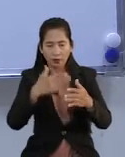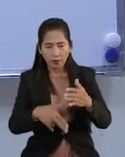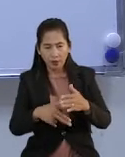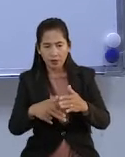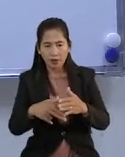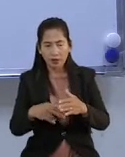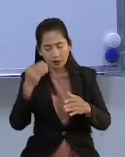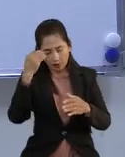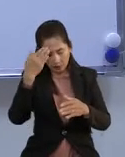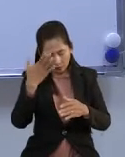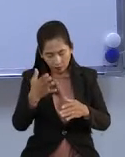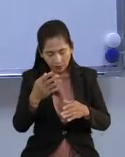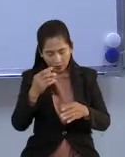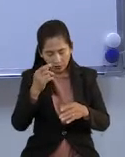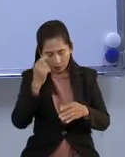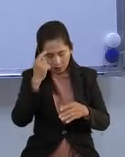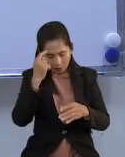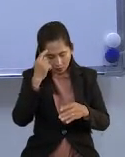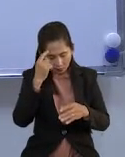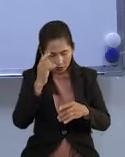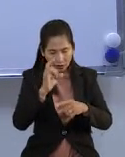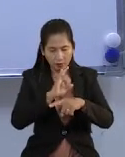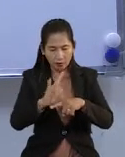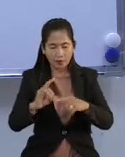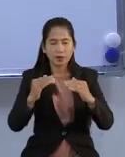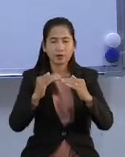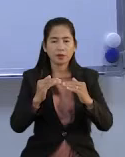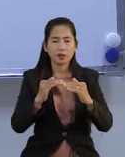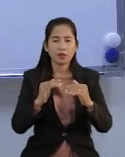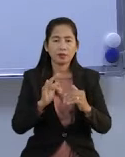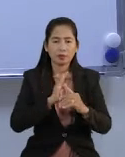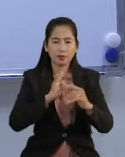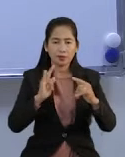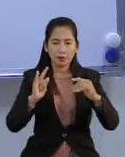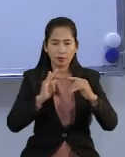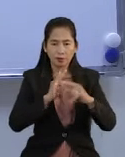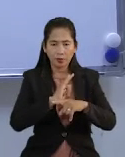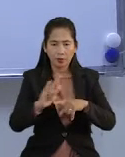khá là, đàm bây rộp bảo phía xma khả